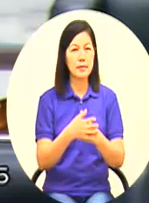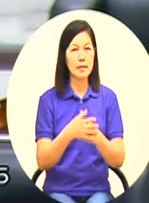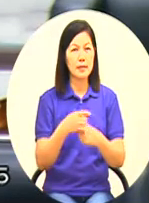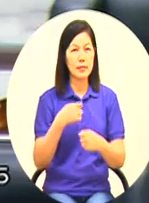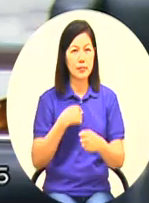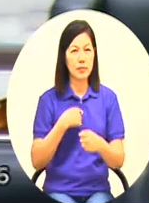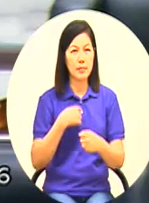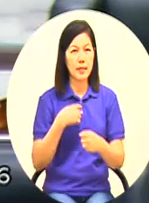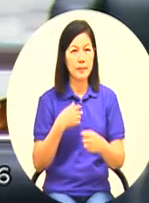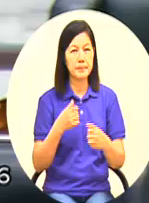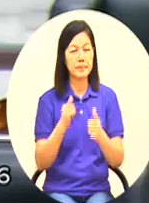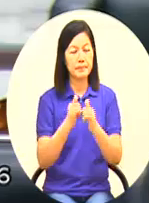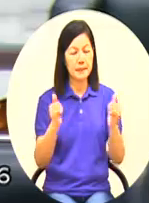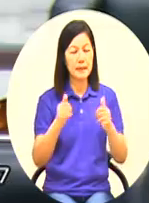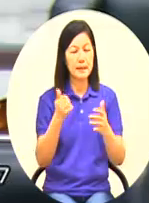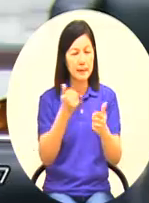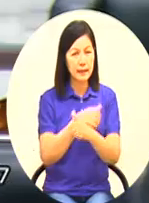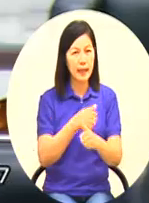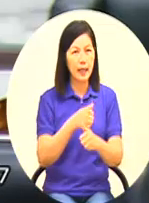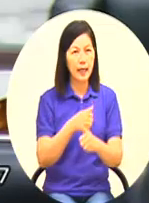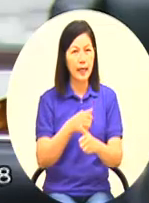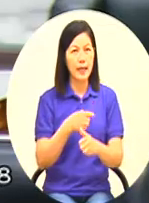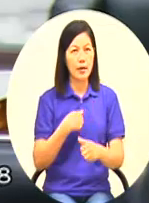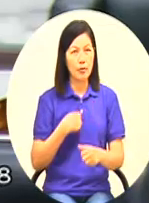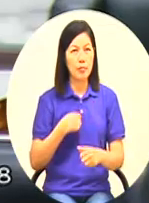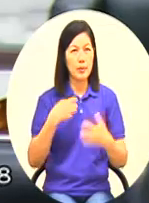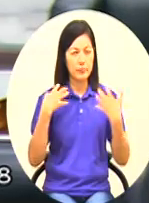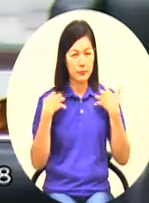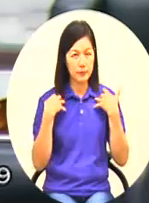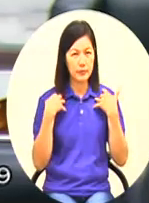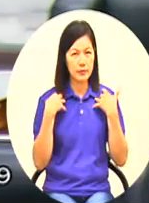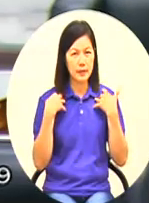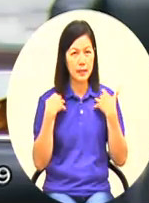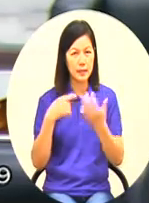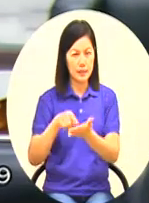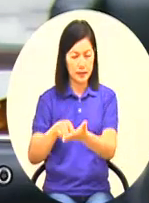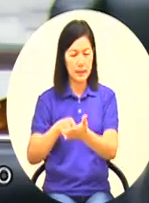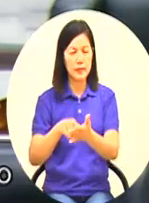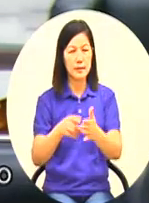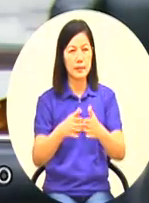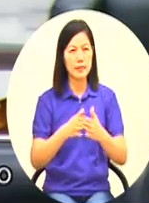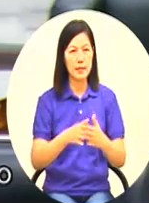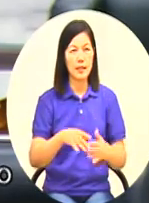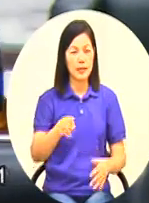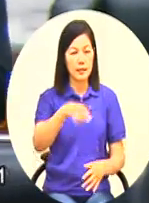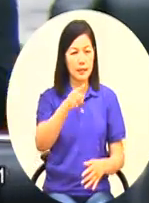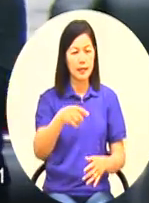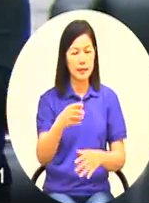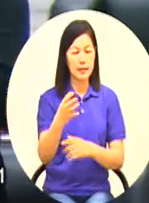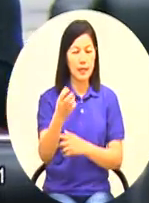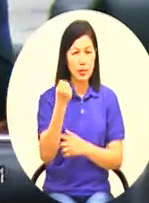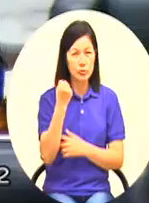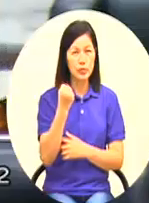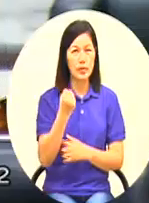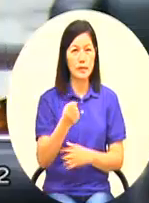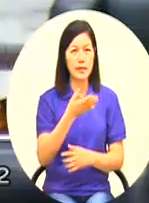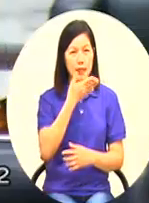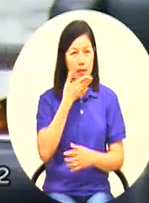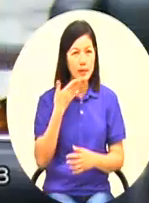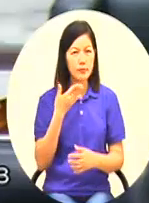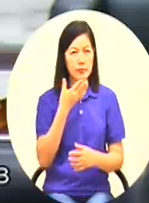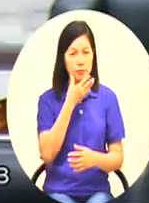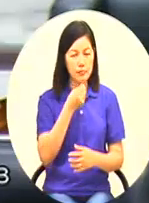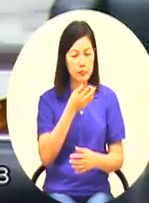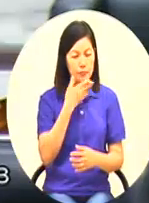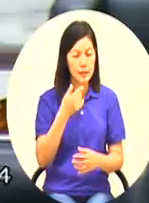对义务反顾，一定要帮你们争取你们的权利跟福利了所以本